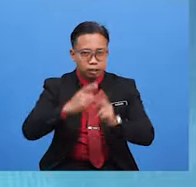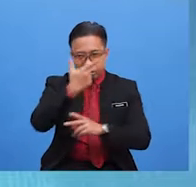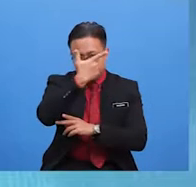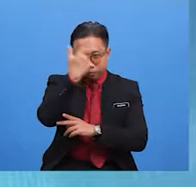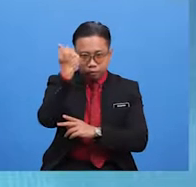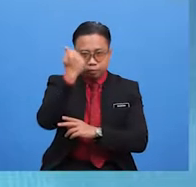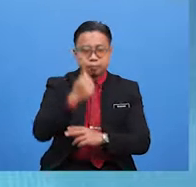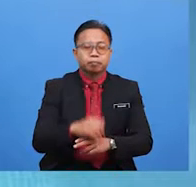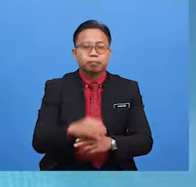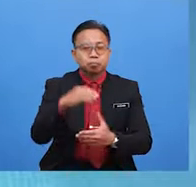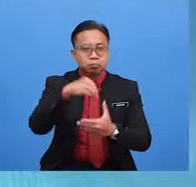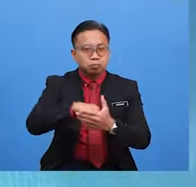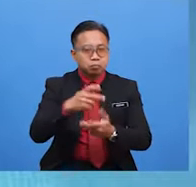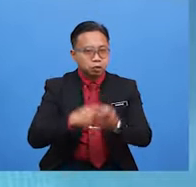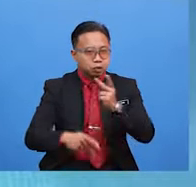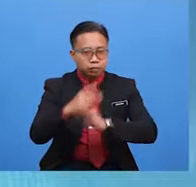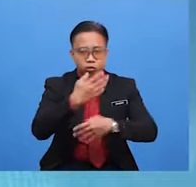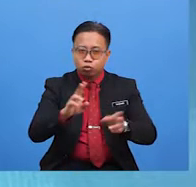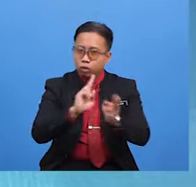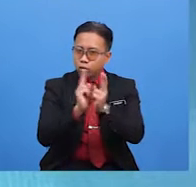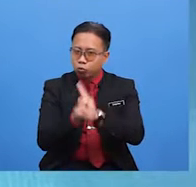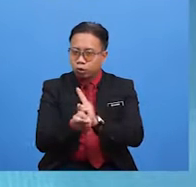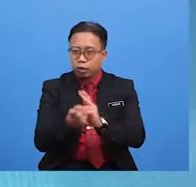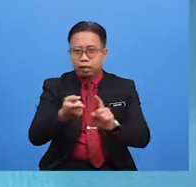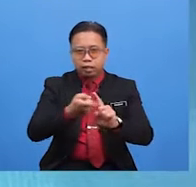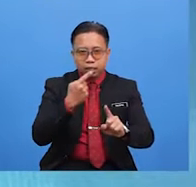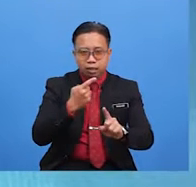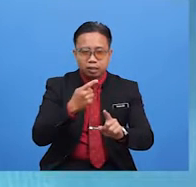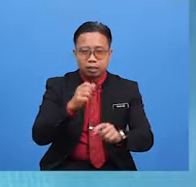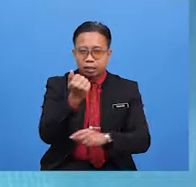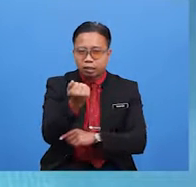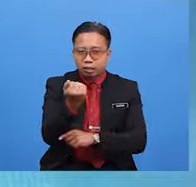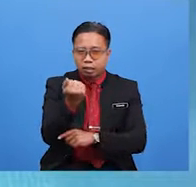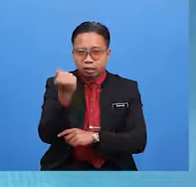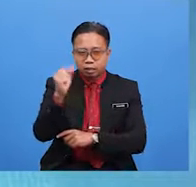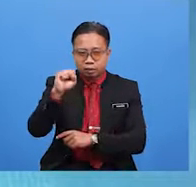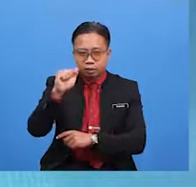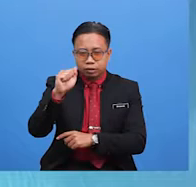komposisi kimia kertas sudah berubah daripada bahan asalnya.